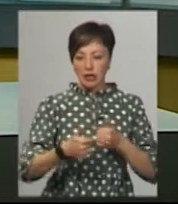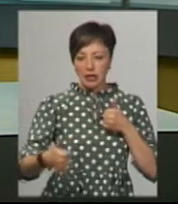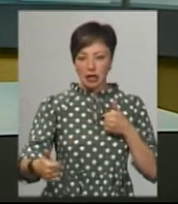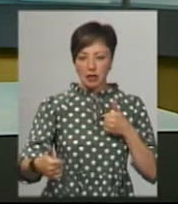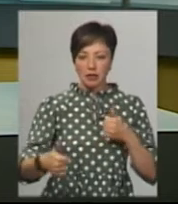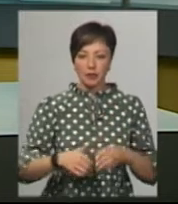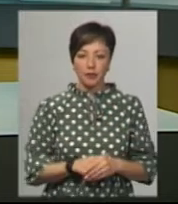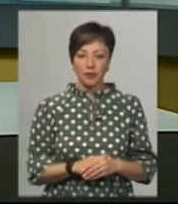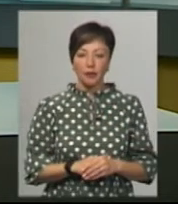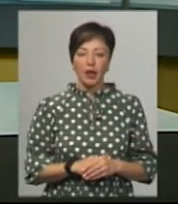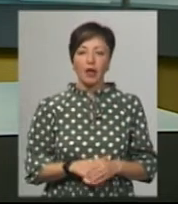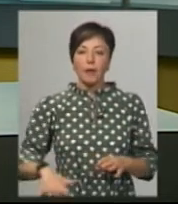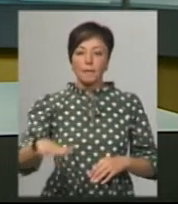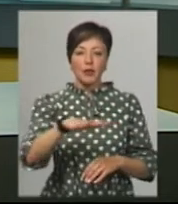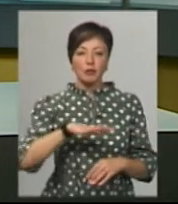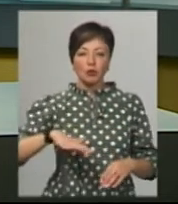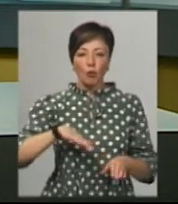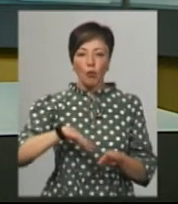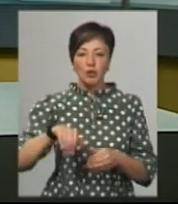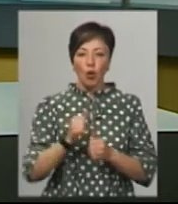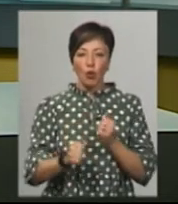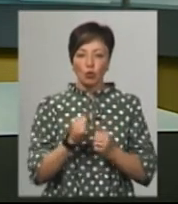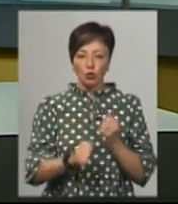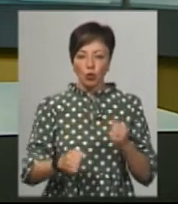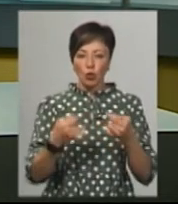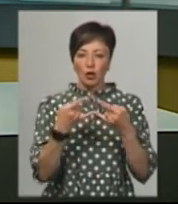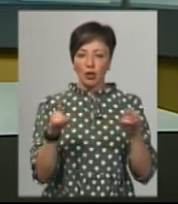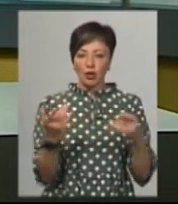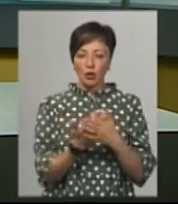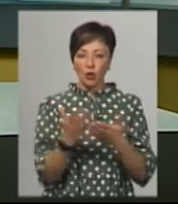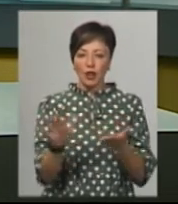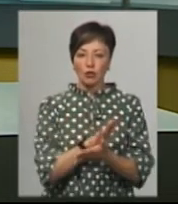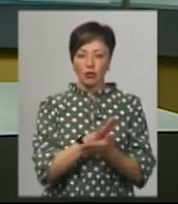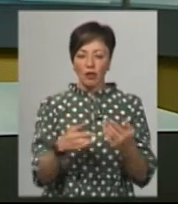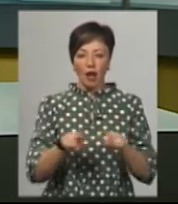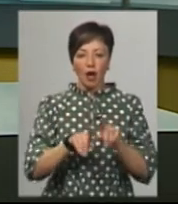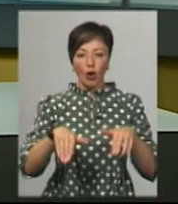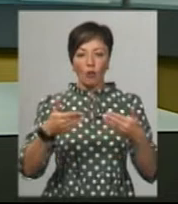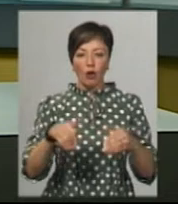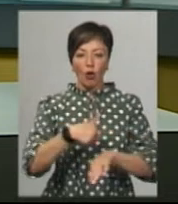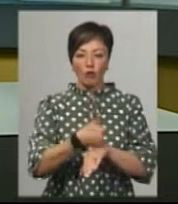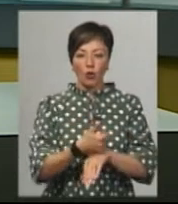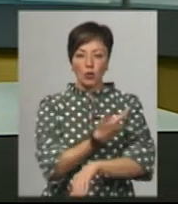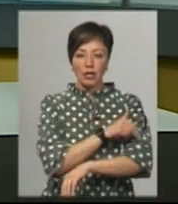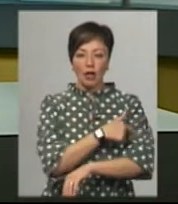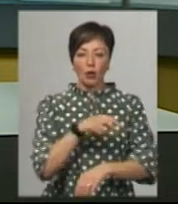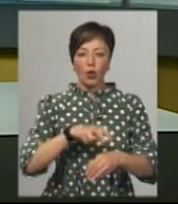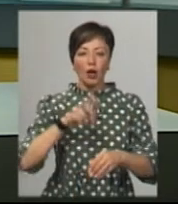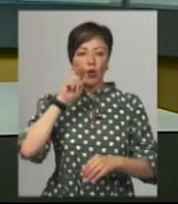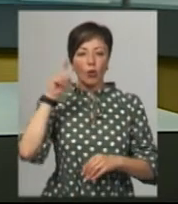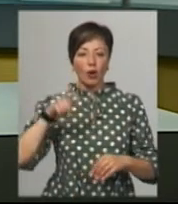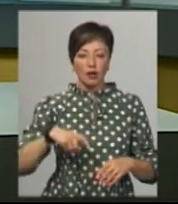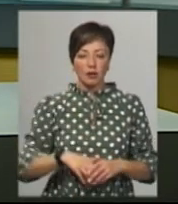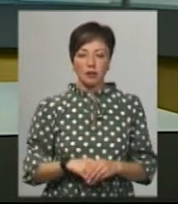соціальної дистанції. Приміщення після кожного сеансу необхідно дезінфікувати. Такі рекомендації головного санітарного лікаря